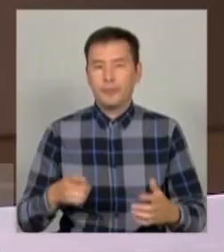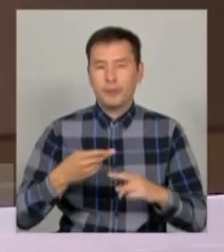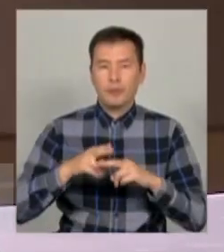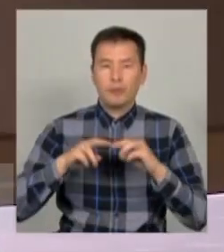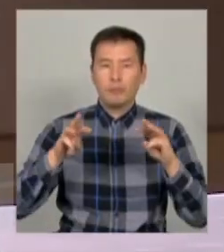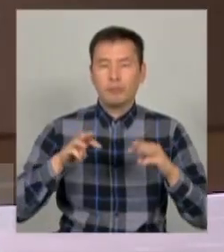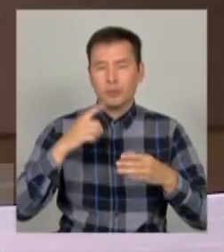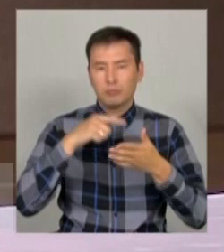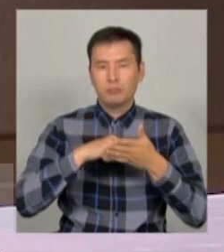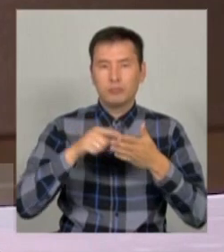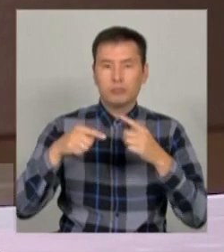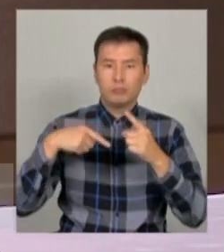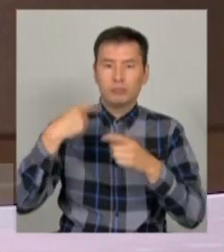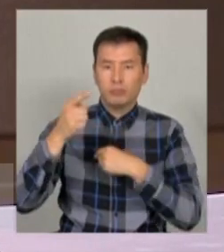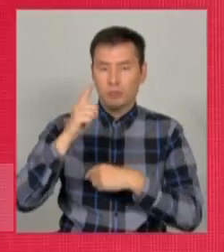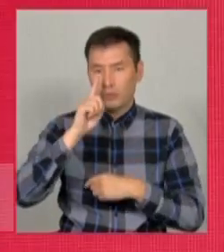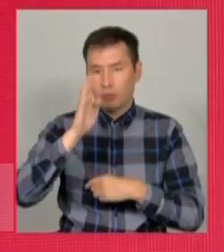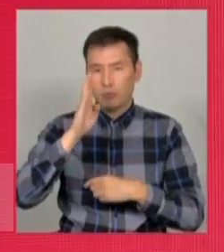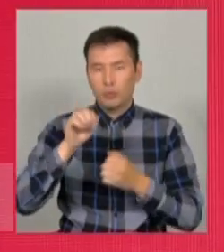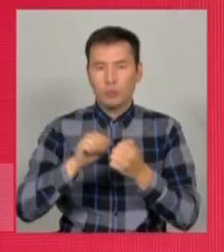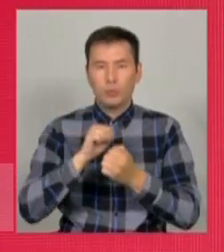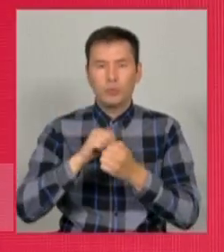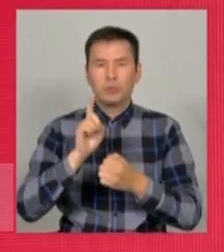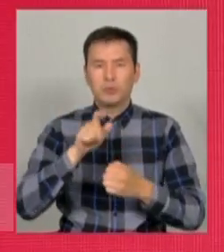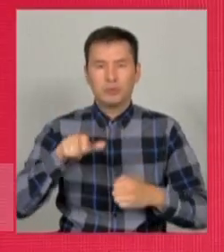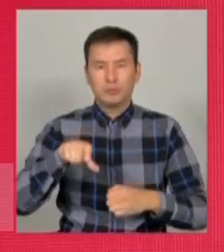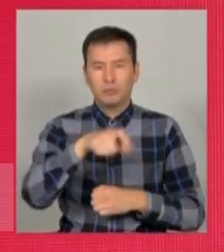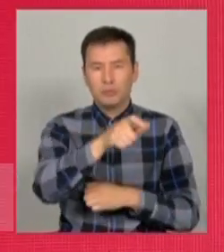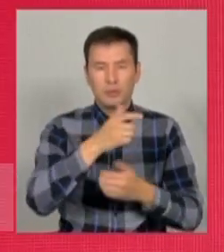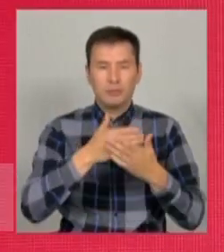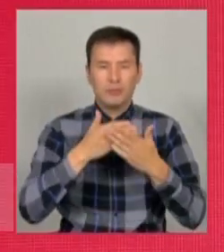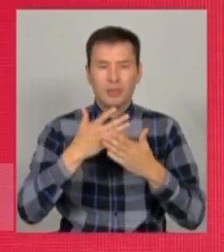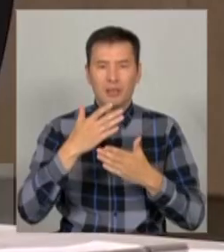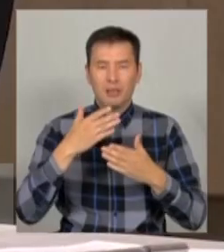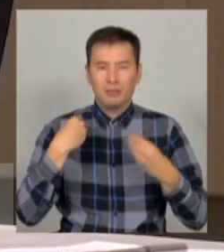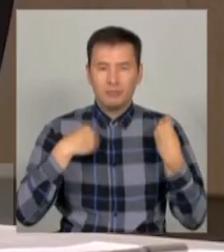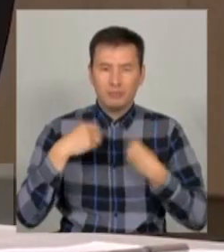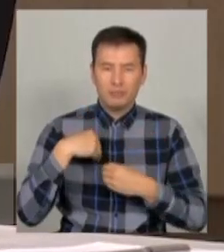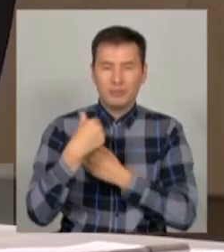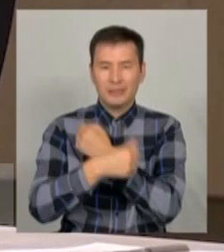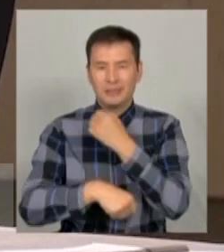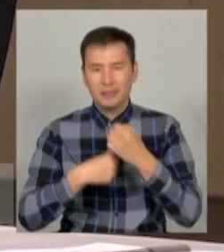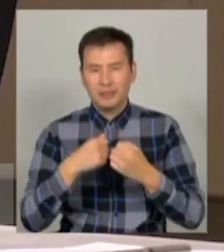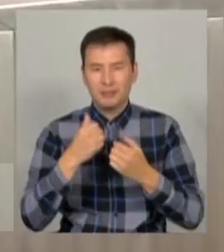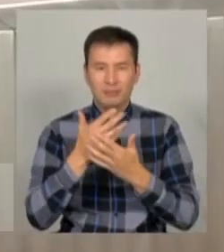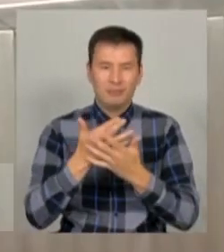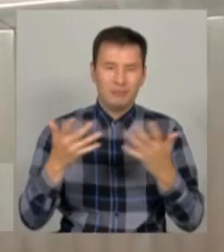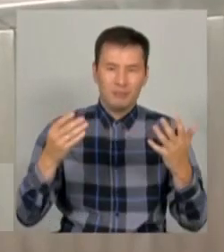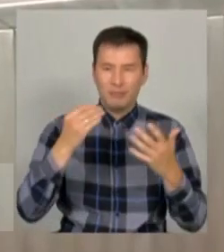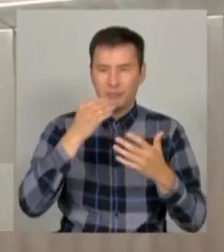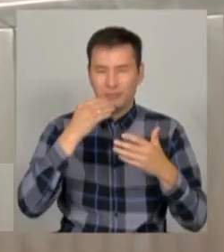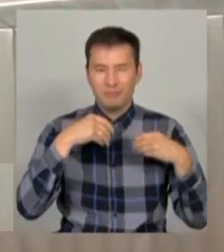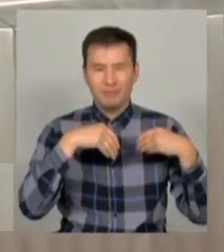президент, в следующем году через сухой порт будут перевозить электронику, автомобили, текстиль, одежду, обувь и аксессуары, пищевые и